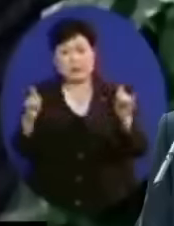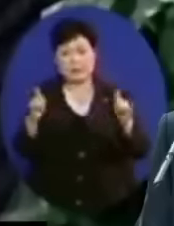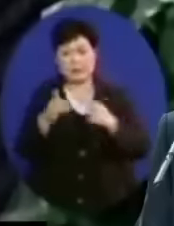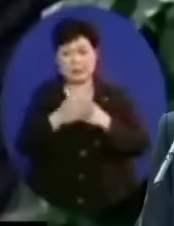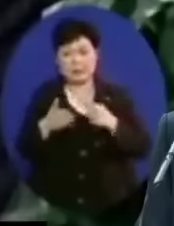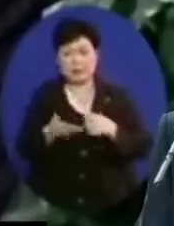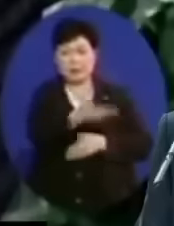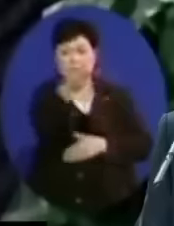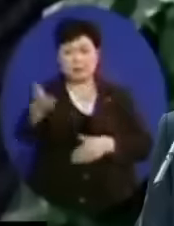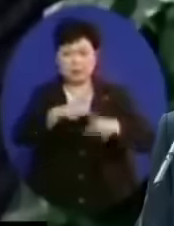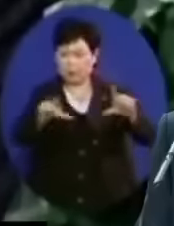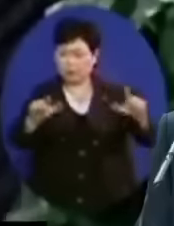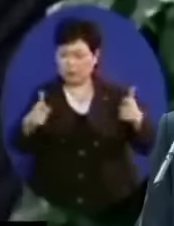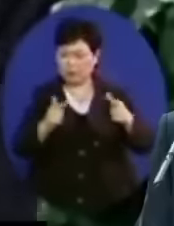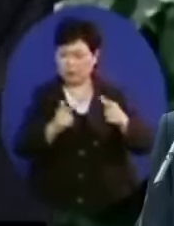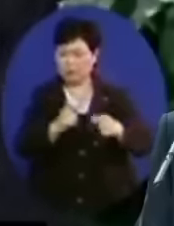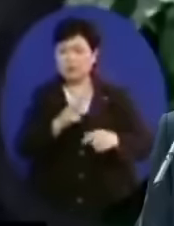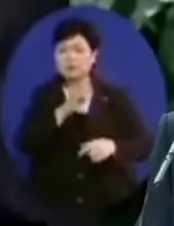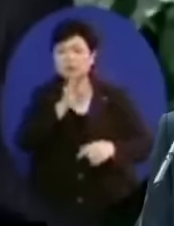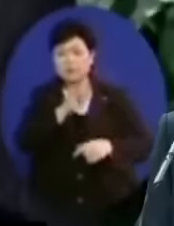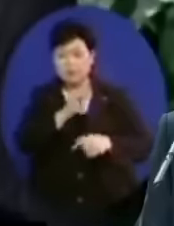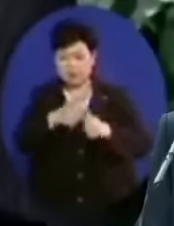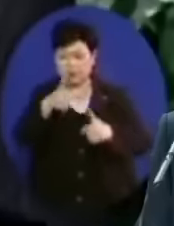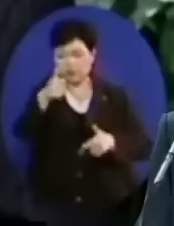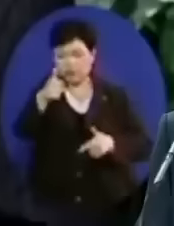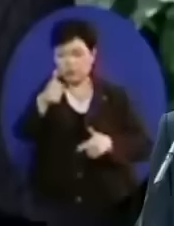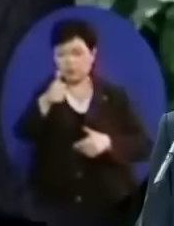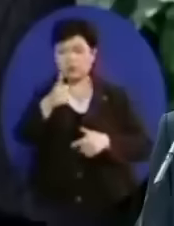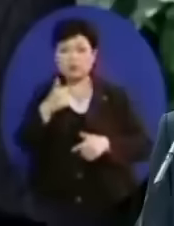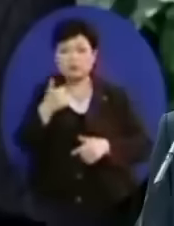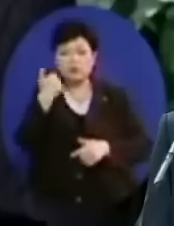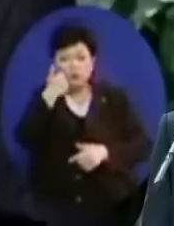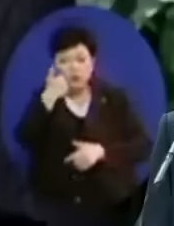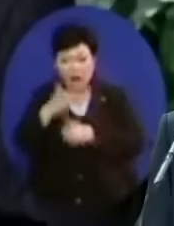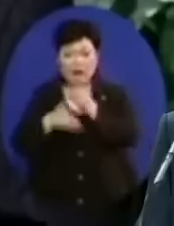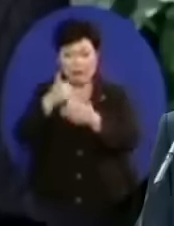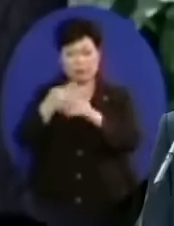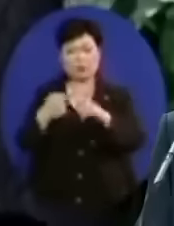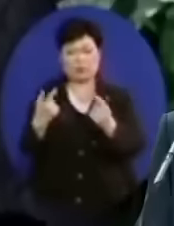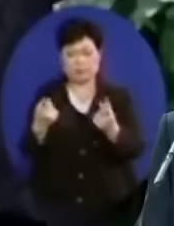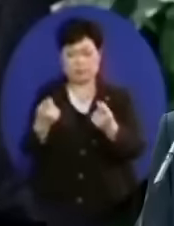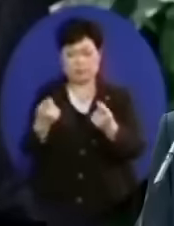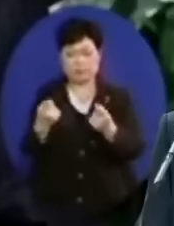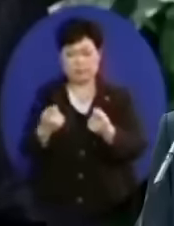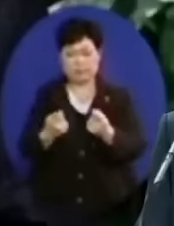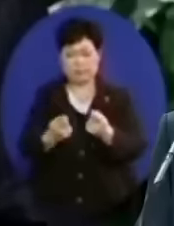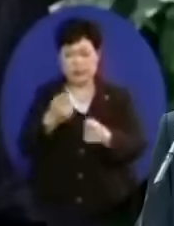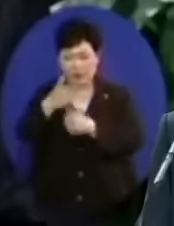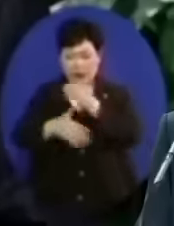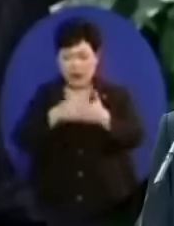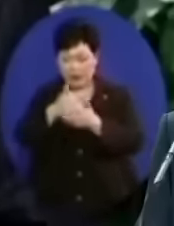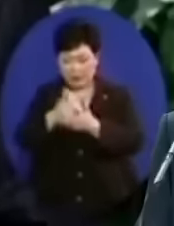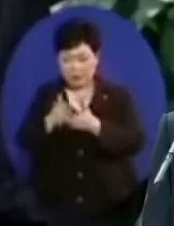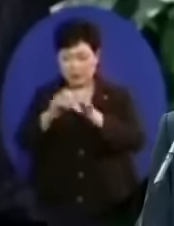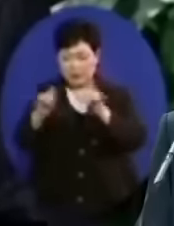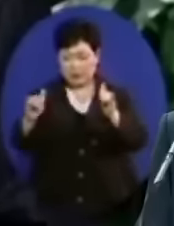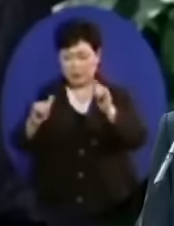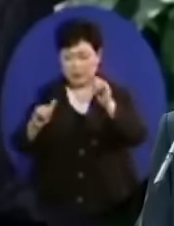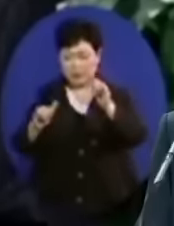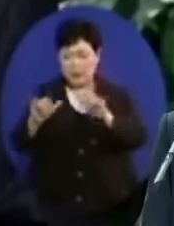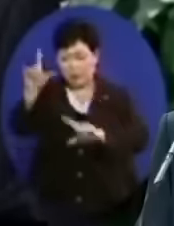보통 것이 아니에요. 예수님은 하나님이었습니다. 하나님이 사람의 형상으로 왔습니다.